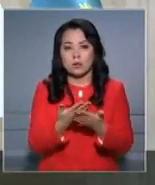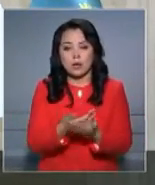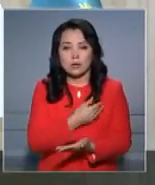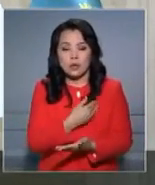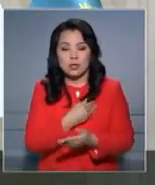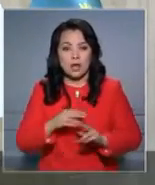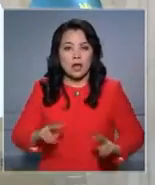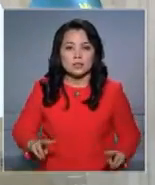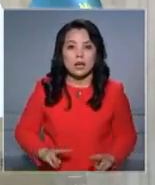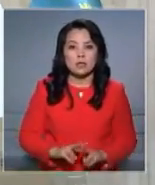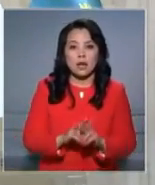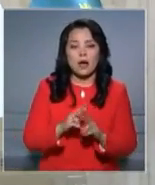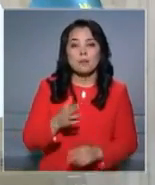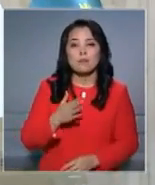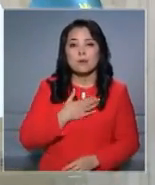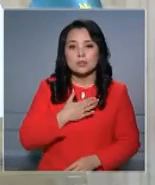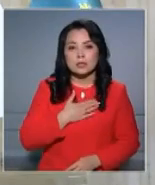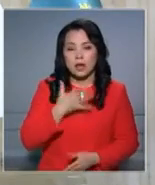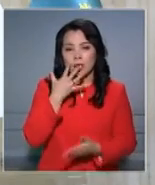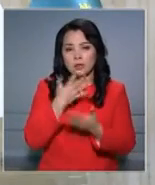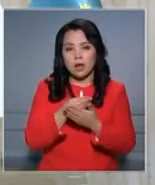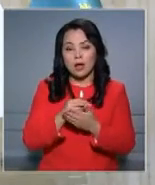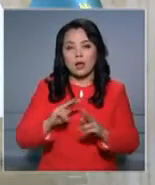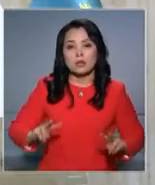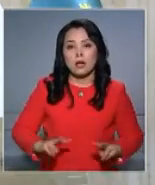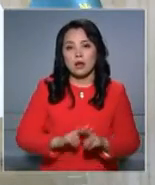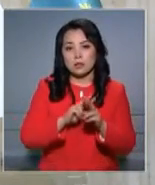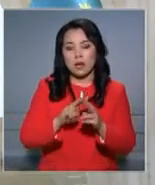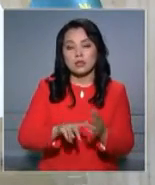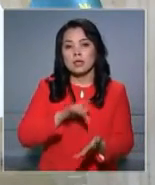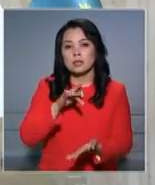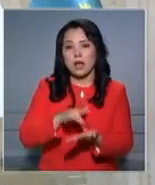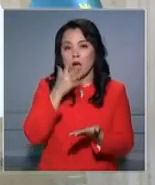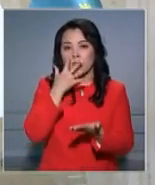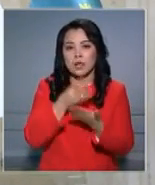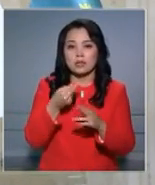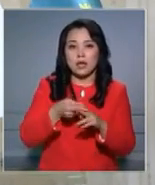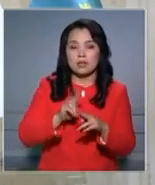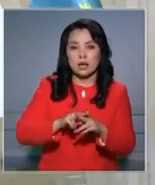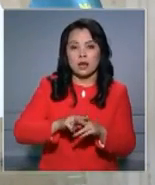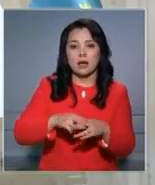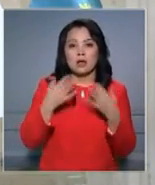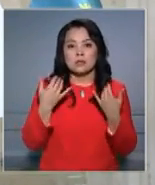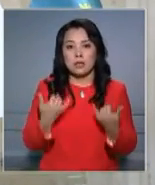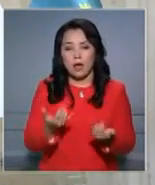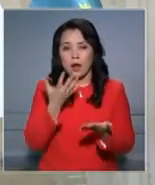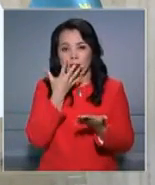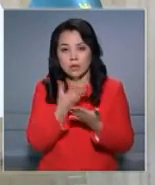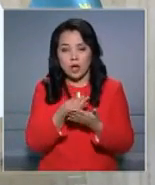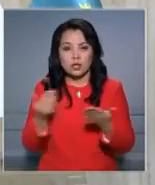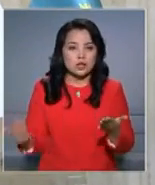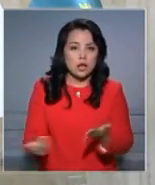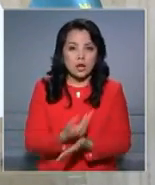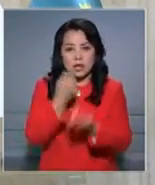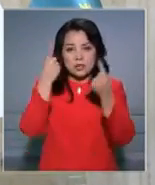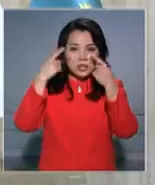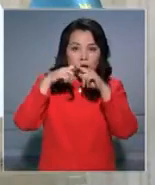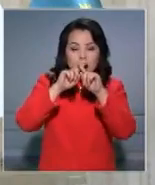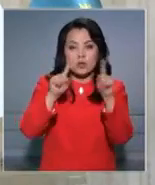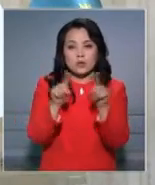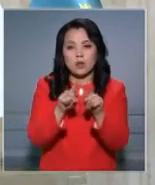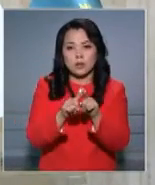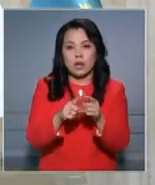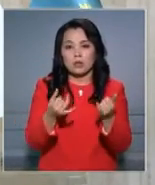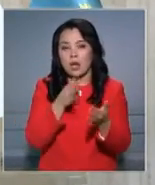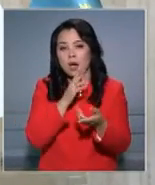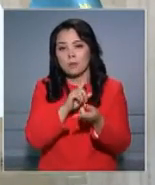Астананы, біздің бас қаламызды әлемдік жаңа технологиялар, баламалы энергия дамыту орталығына